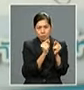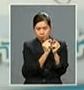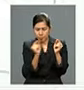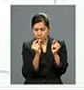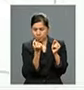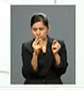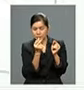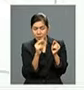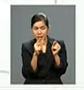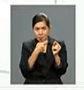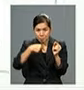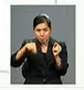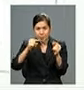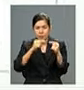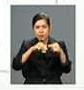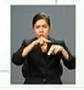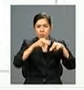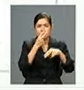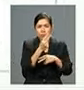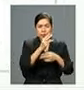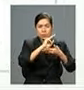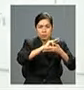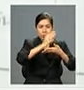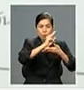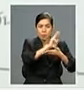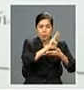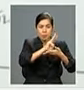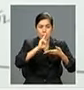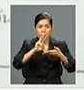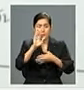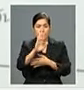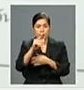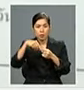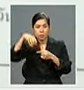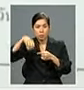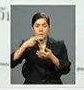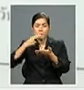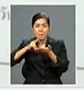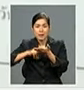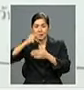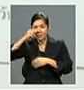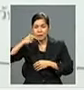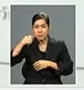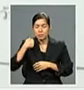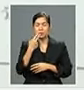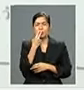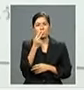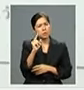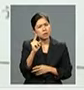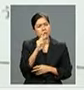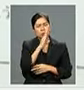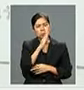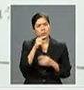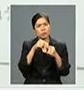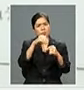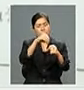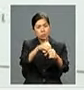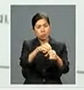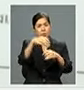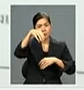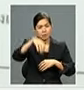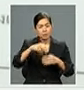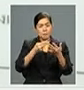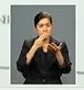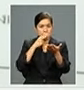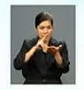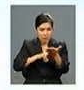ะคะไปตรวจสอบที่เว็บไซต์ของไปรษณีย์ไทยเพื่อติดตามว่าคูปองอยู่ที่ไหนค่ะถ้าหากตกค้างอยู่ที่ไปรษณีย์ก็ไปติดต่อรับ